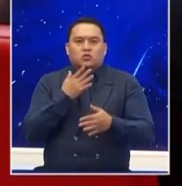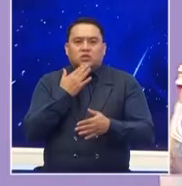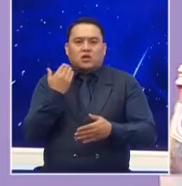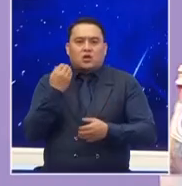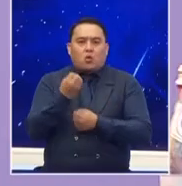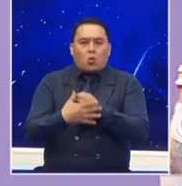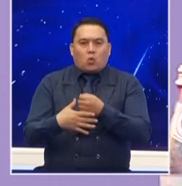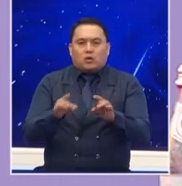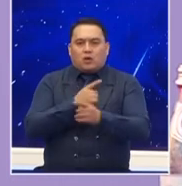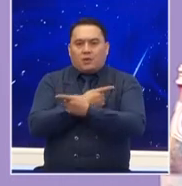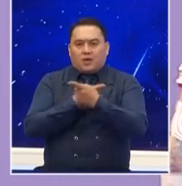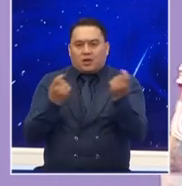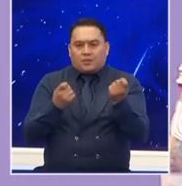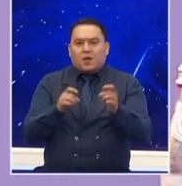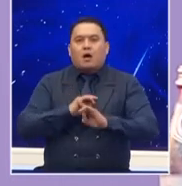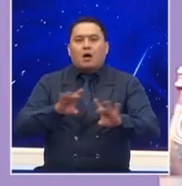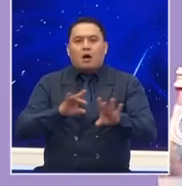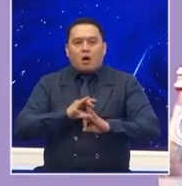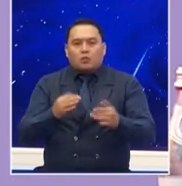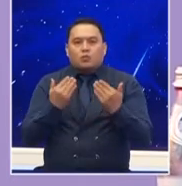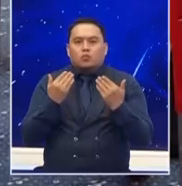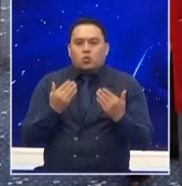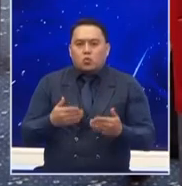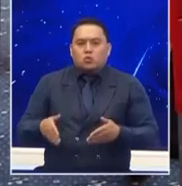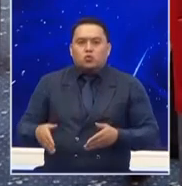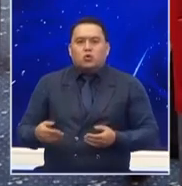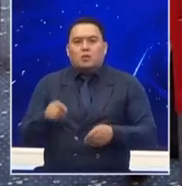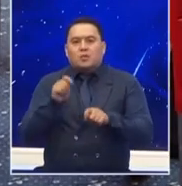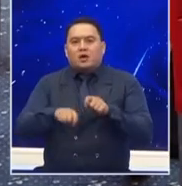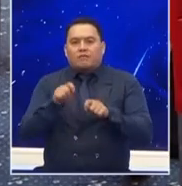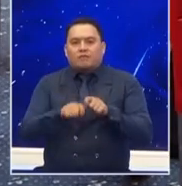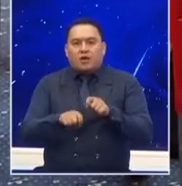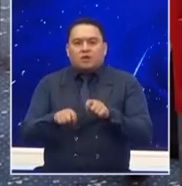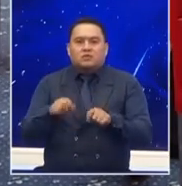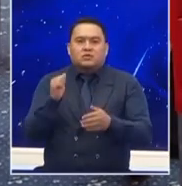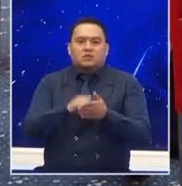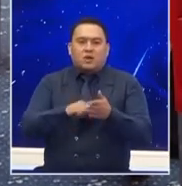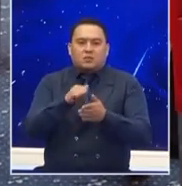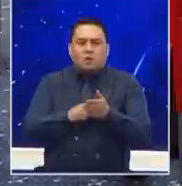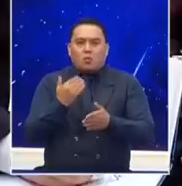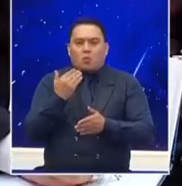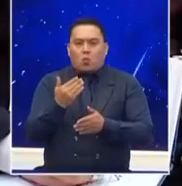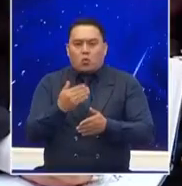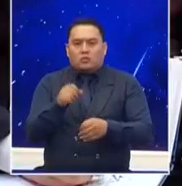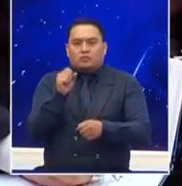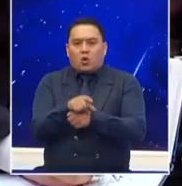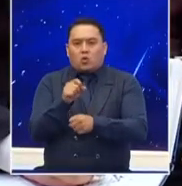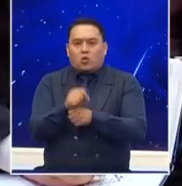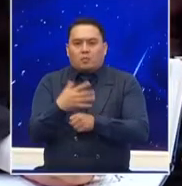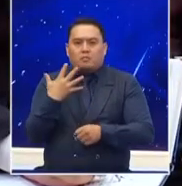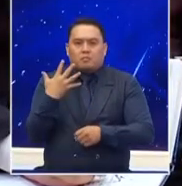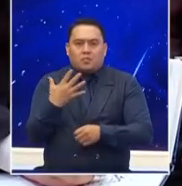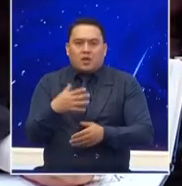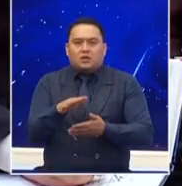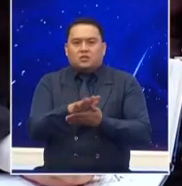сапа орталығы өкілдері хабарлады. Айтуларынша, бүгінге дейін жүргізілген рейд шаралардан соң тапсырыс берушілер мен